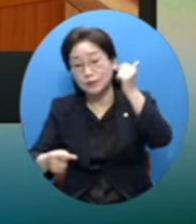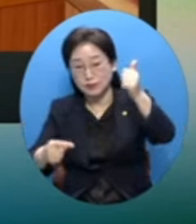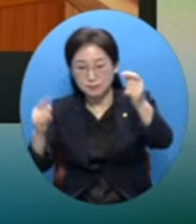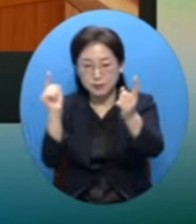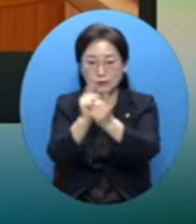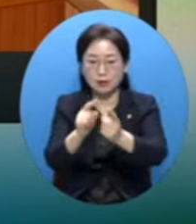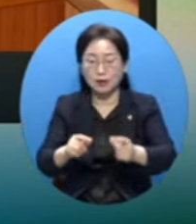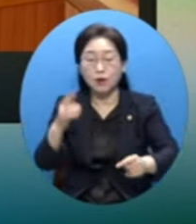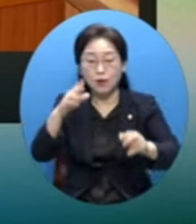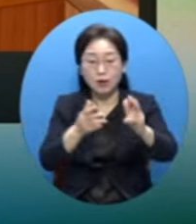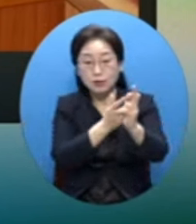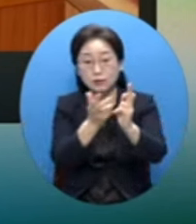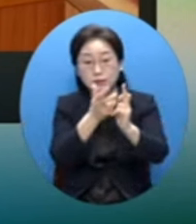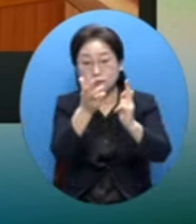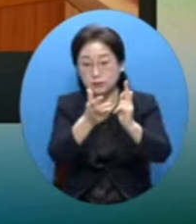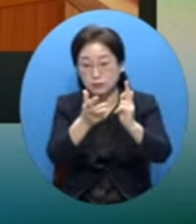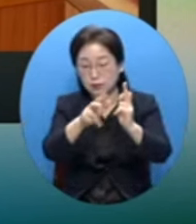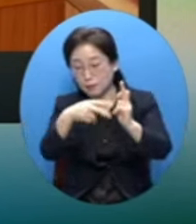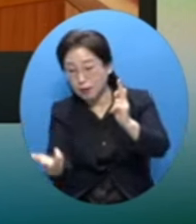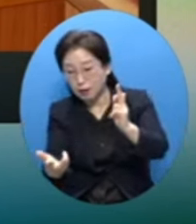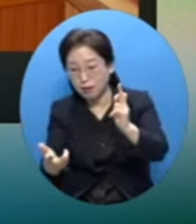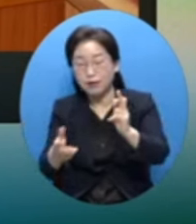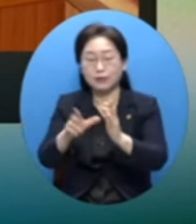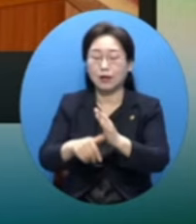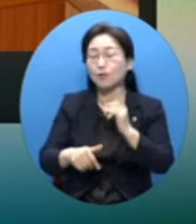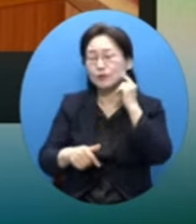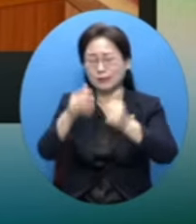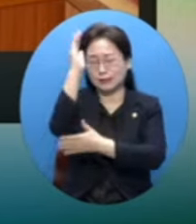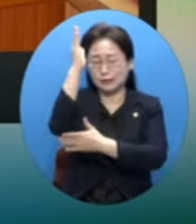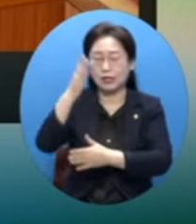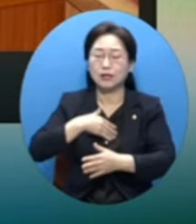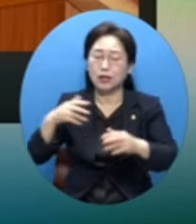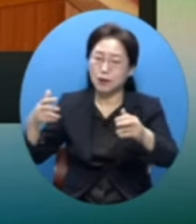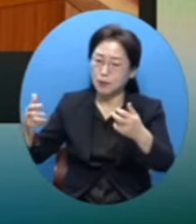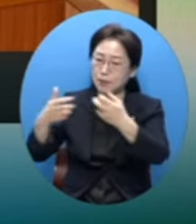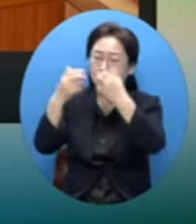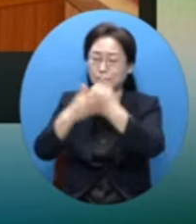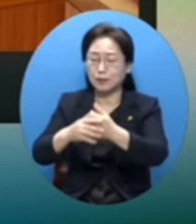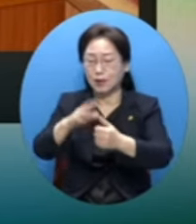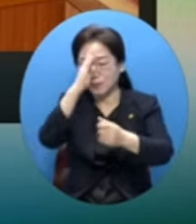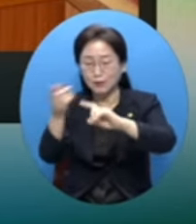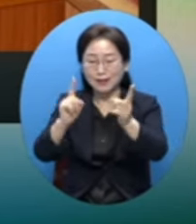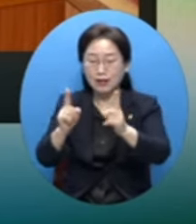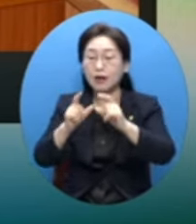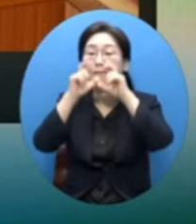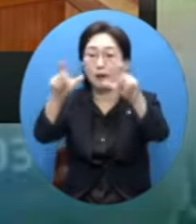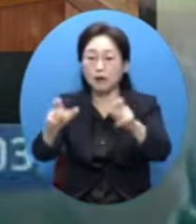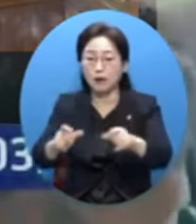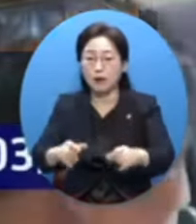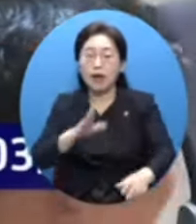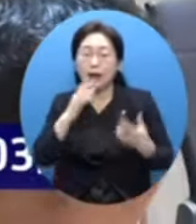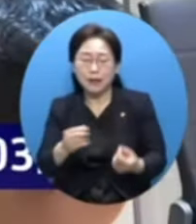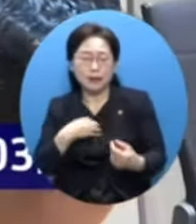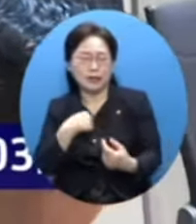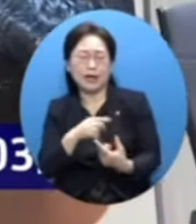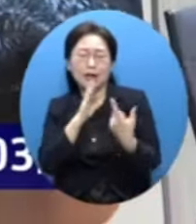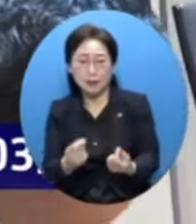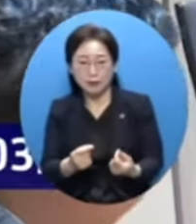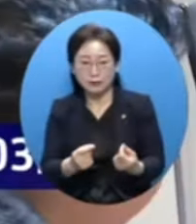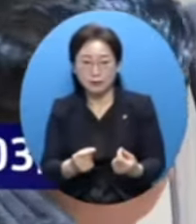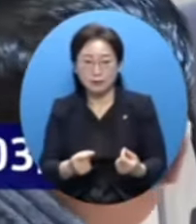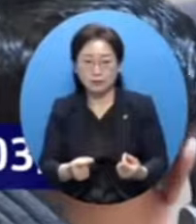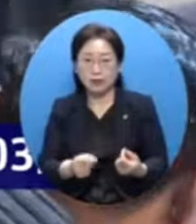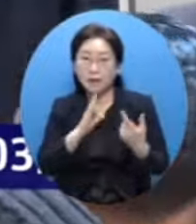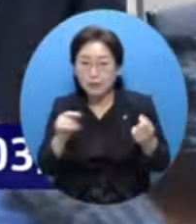사람이 낫다 하니까 이분이 아멘! 저거 내 맞습니다 하고 일어나서 아멘 하는 순간 그가 목발 짚고 왔다가 목발을